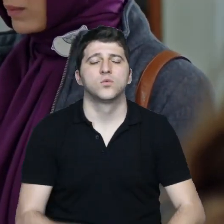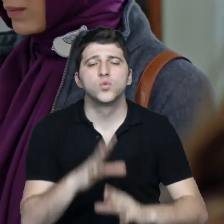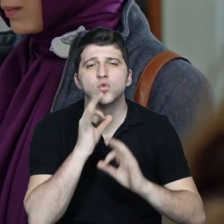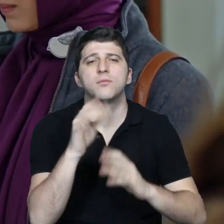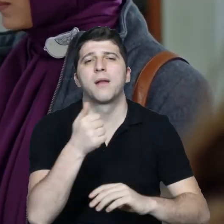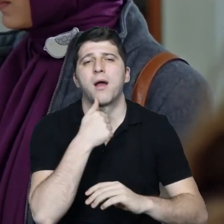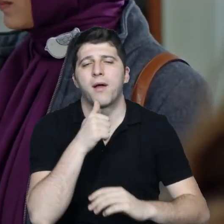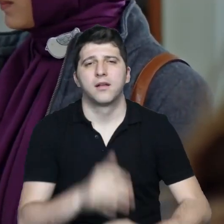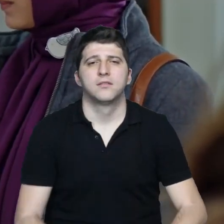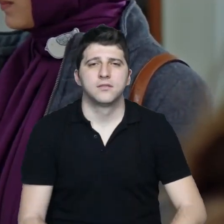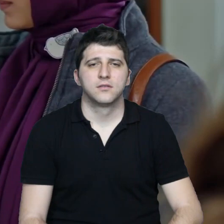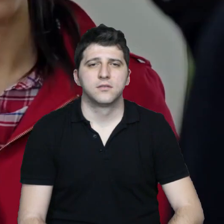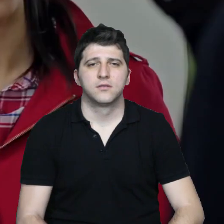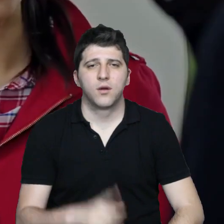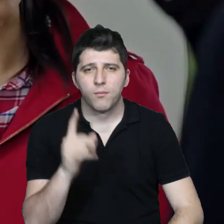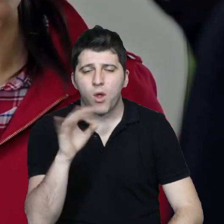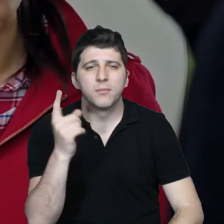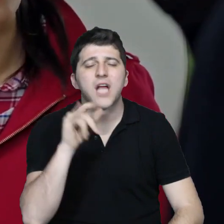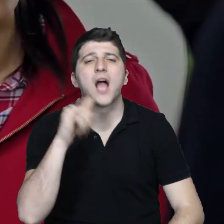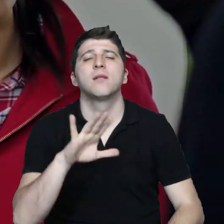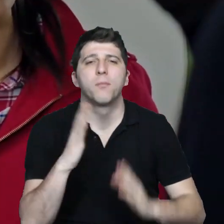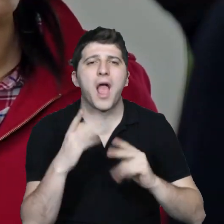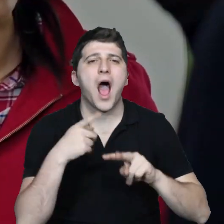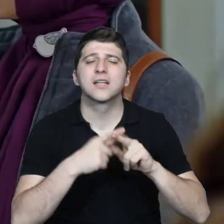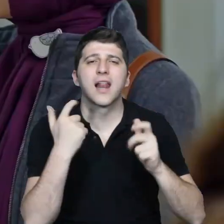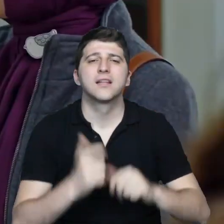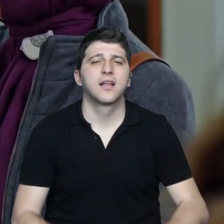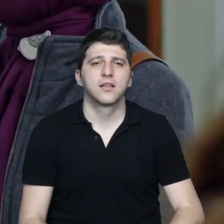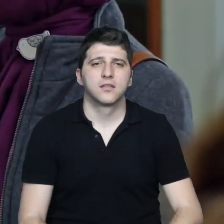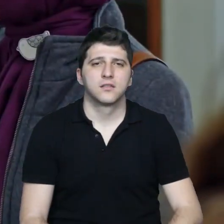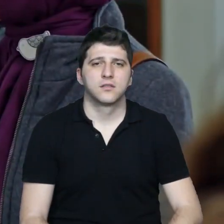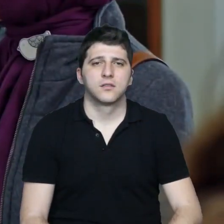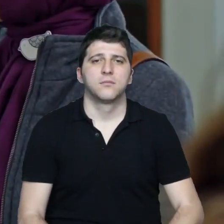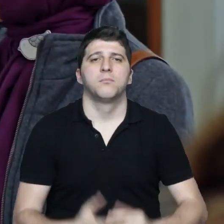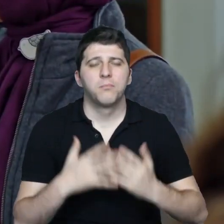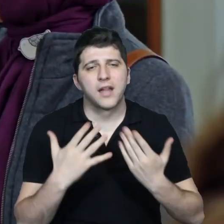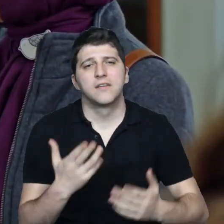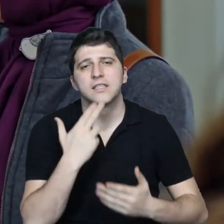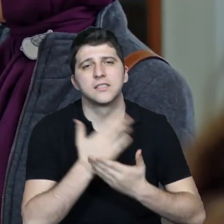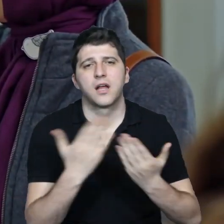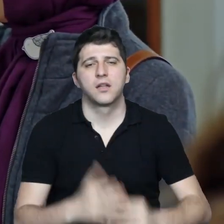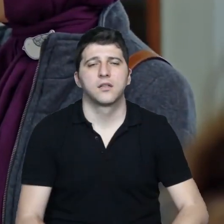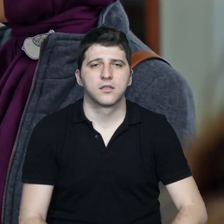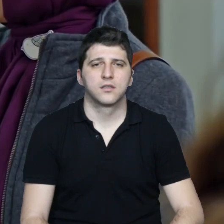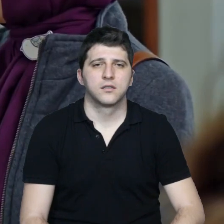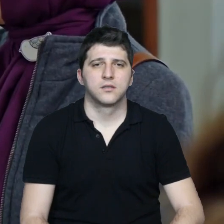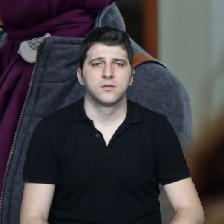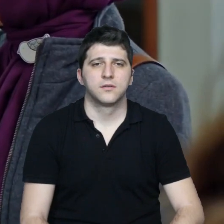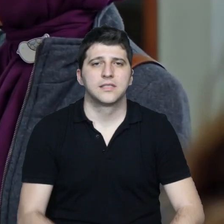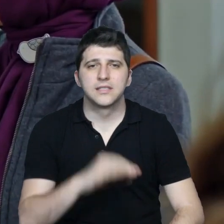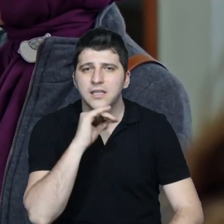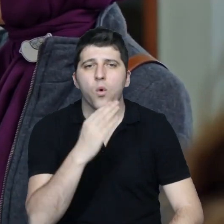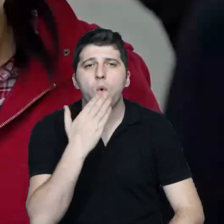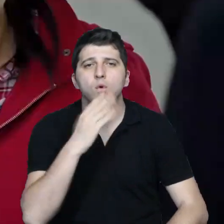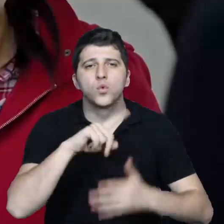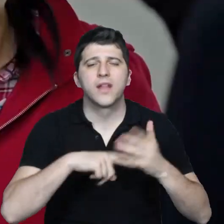baba. Böyle bir şeyi hak etmiyor. Peki Arda nerede? Maalesef kızlar. Dediğiniz okul